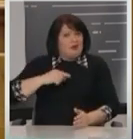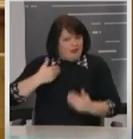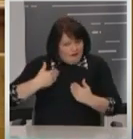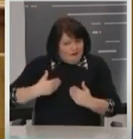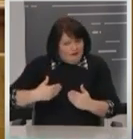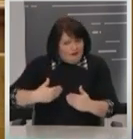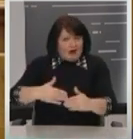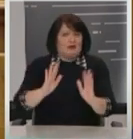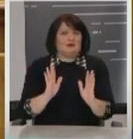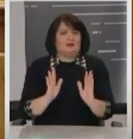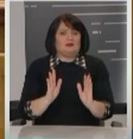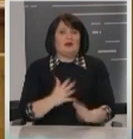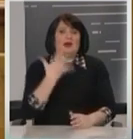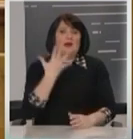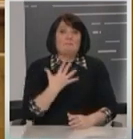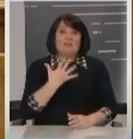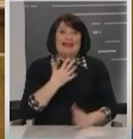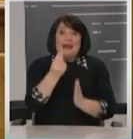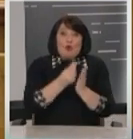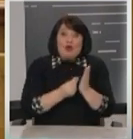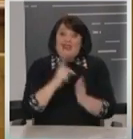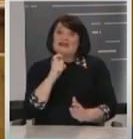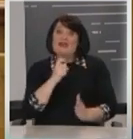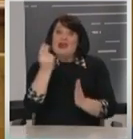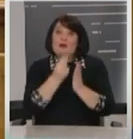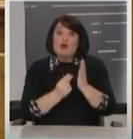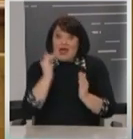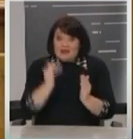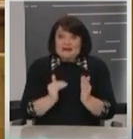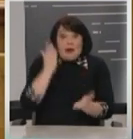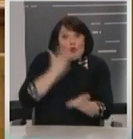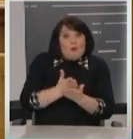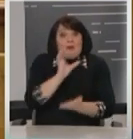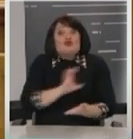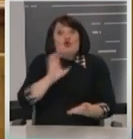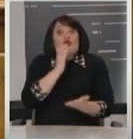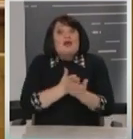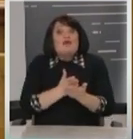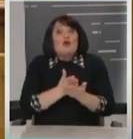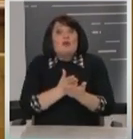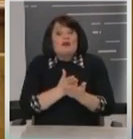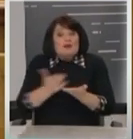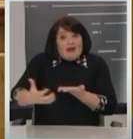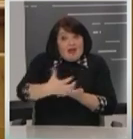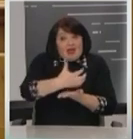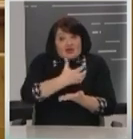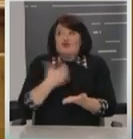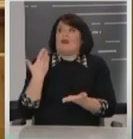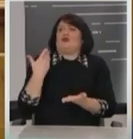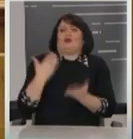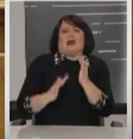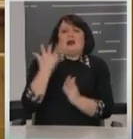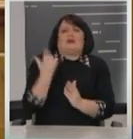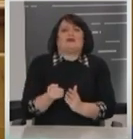συστηματική και ήταν 5 με 10 ποσοστιαίες μονάδες κάτω από τον ευρωπαϊκό μέσο όρο τα έσοδα την περίοδο της